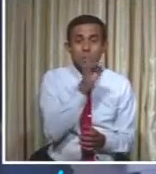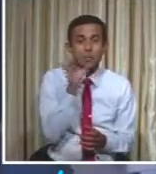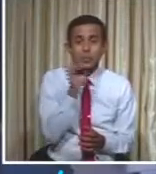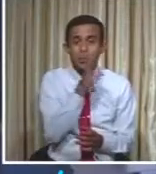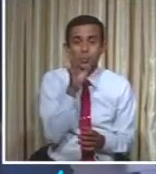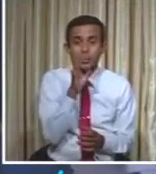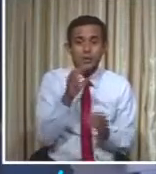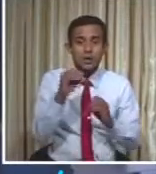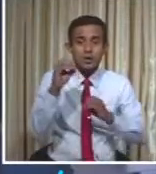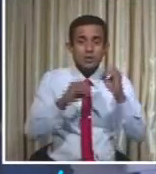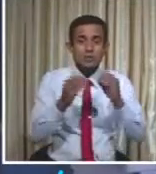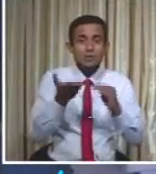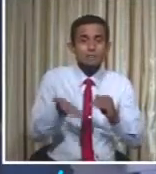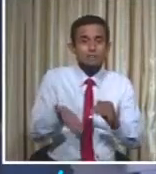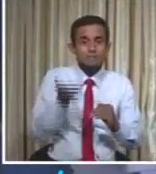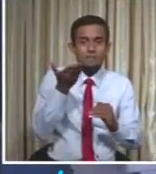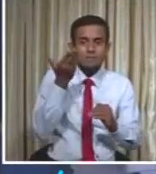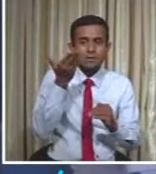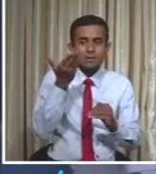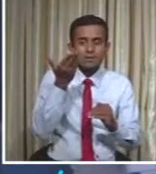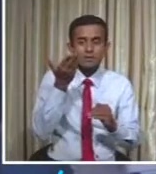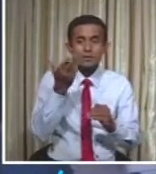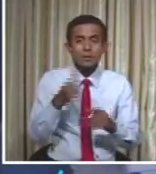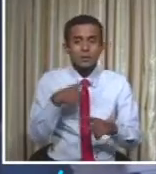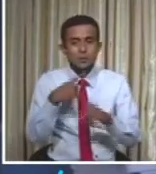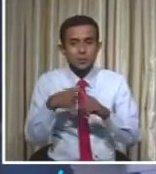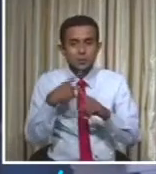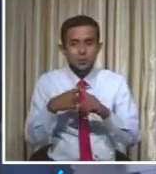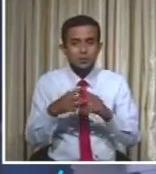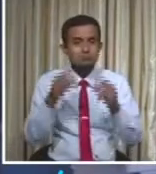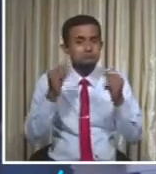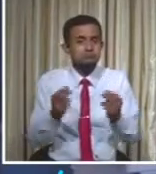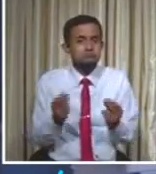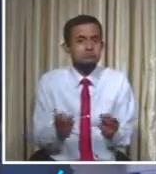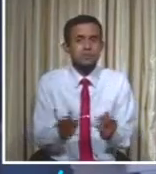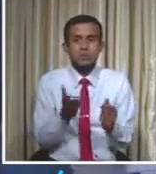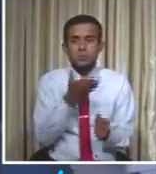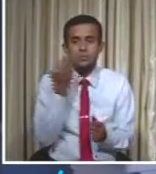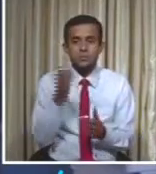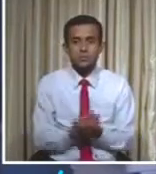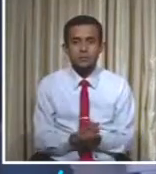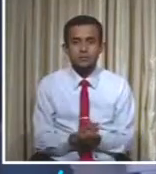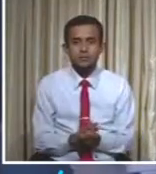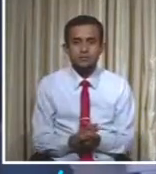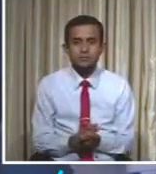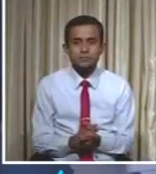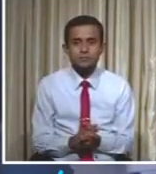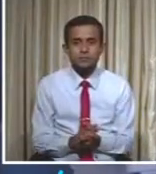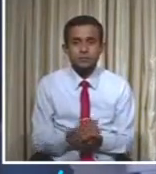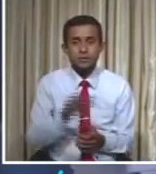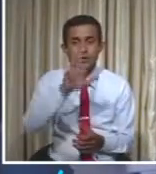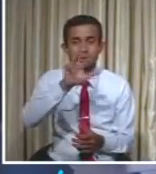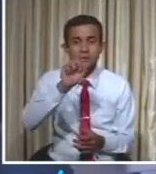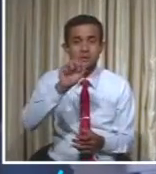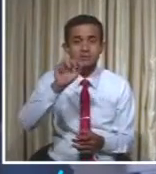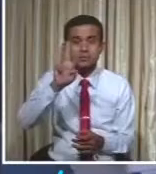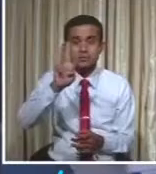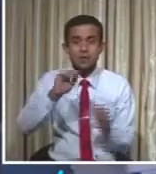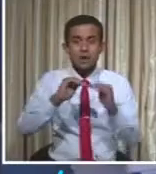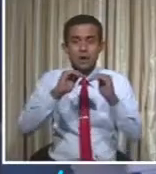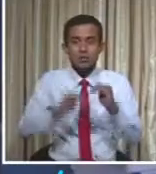තාපජනන අගයේ සාපේක්ෂව ඉහළ අගයක් ඇත. ඉවුම් පිහුම් කාර්යක්ෂම සිදු කළ හැක. ඒ කියන්නේ අර 9.3ට අඩු කරාට